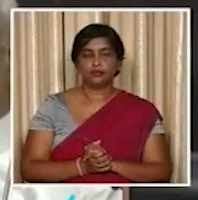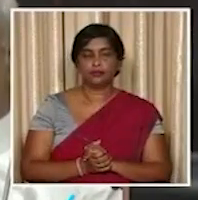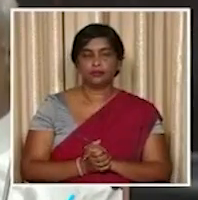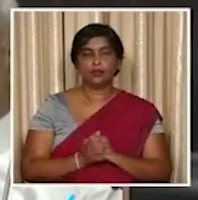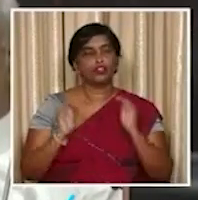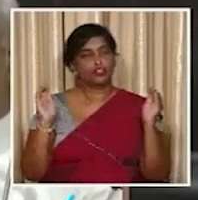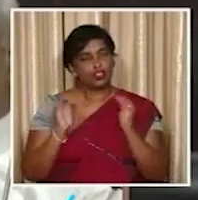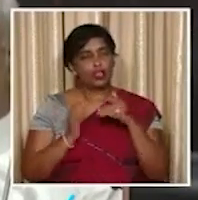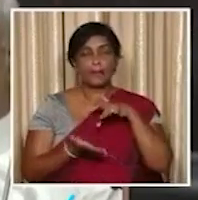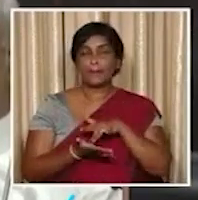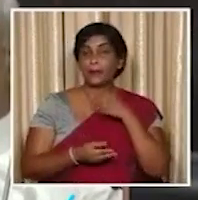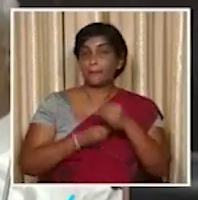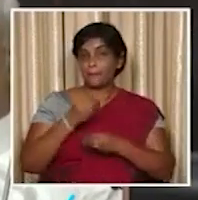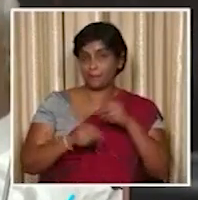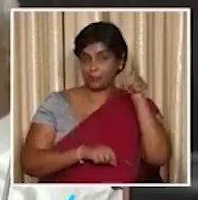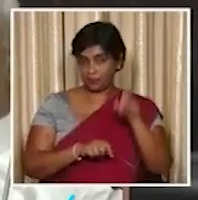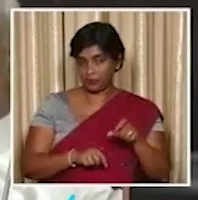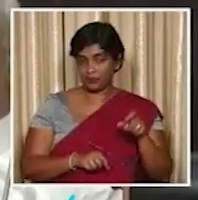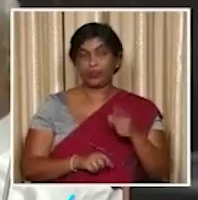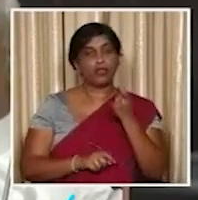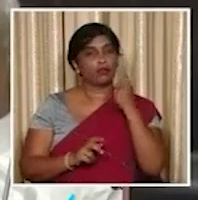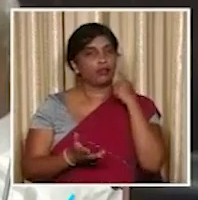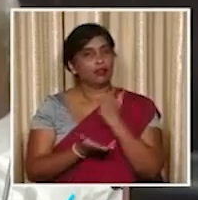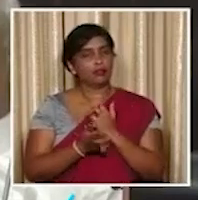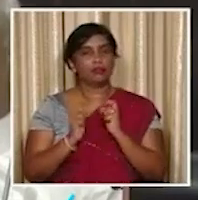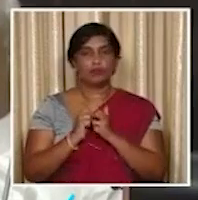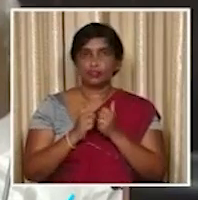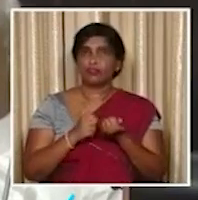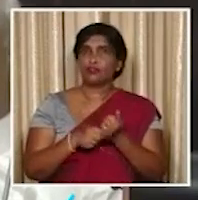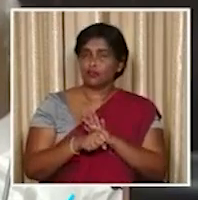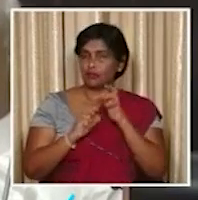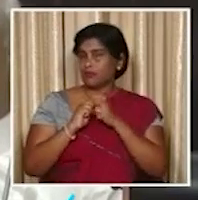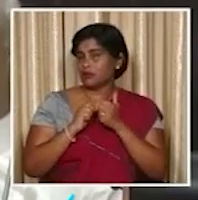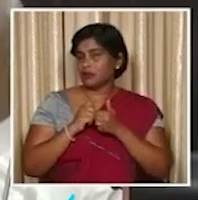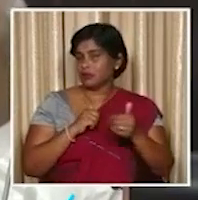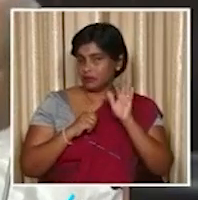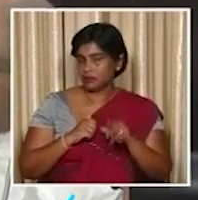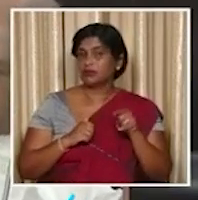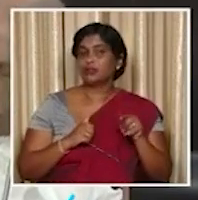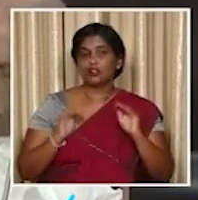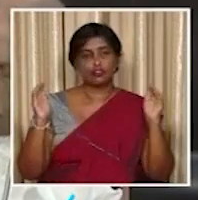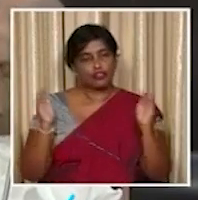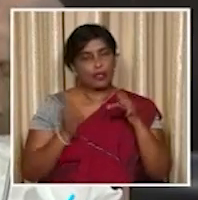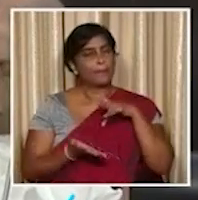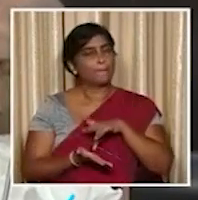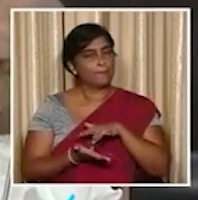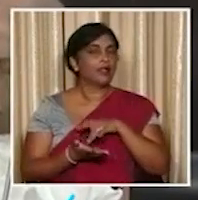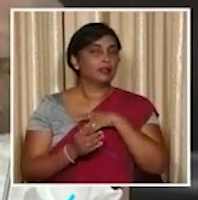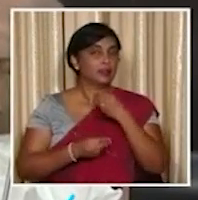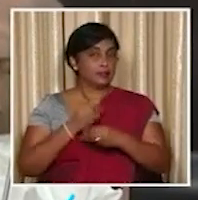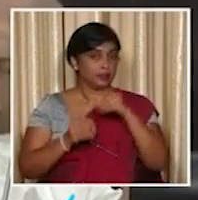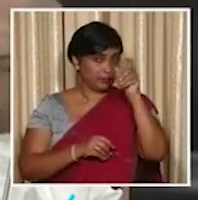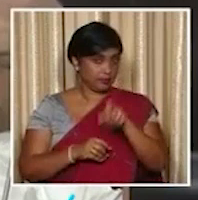සුළු හා මධ්‍යම පරිමාණ ව්‍යවසාය ආර්ථික අර්බුදය හා කොවිඩ් වසංගත තත්ත්වය හේතු කොටගෙන සුළු හා මධ්‍යම පරිමාණ